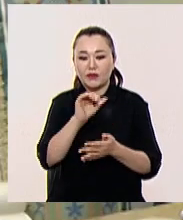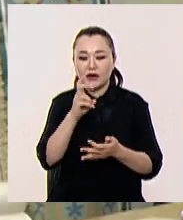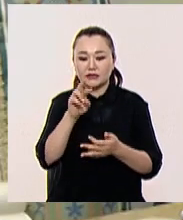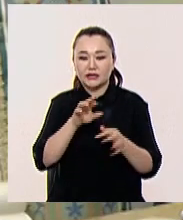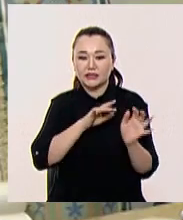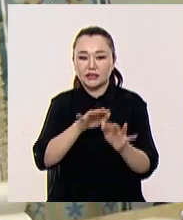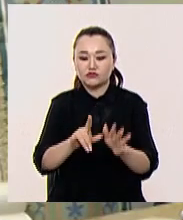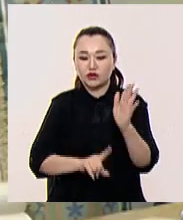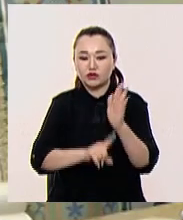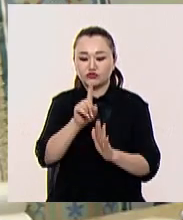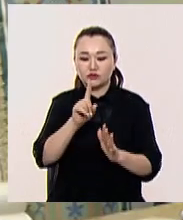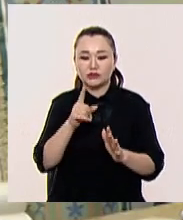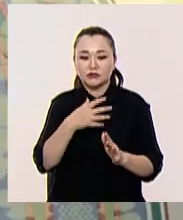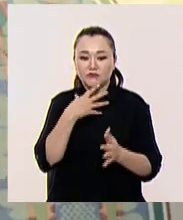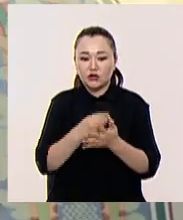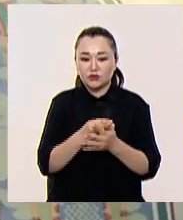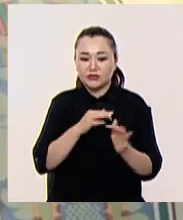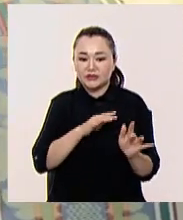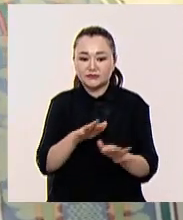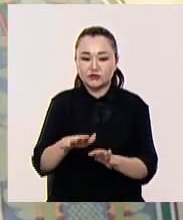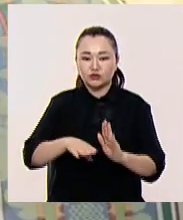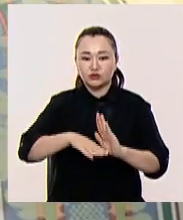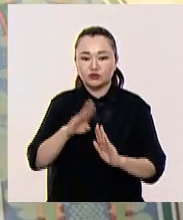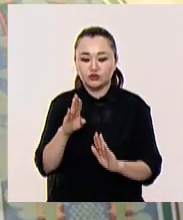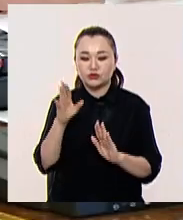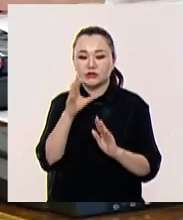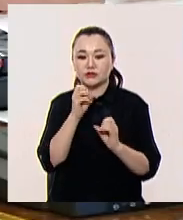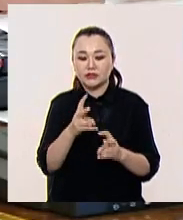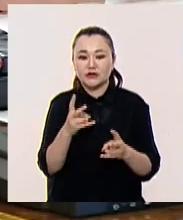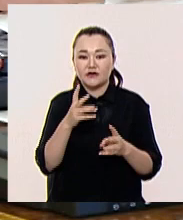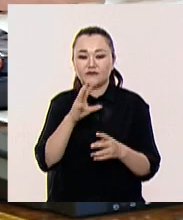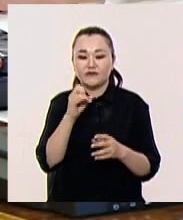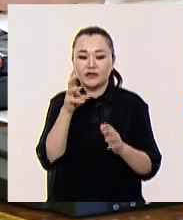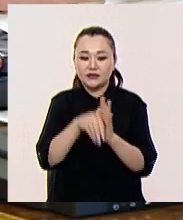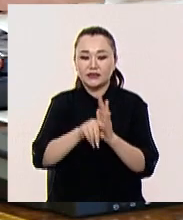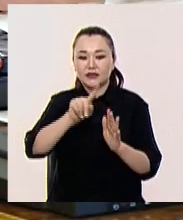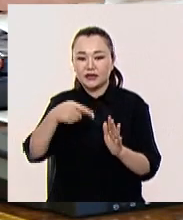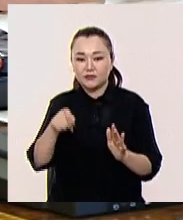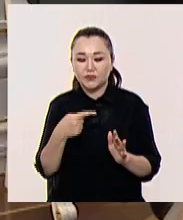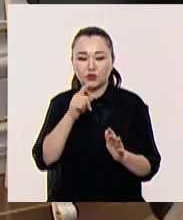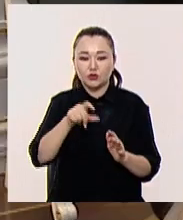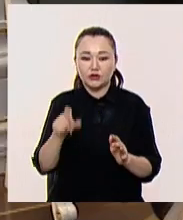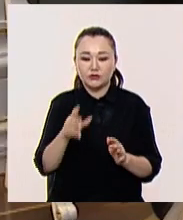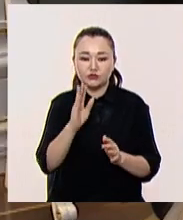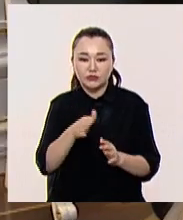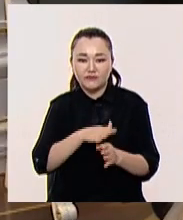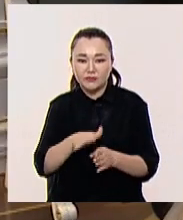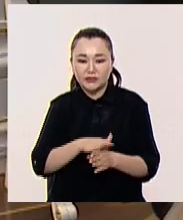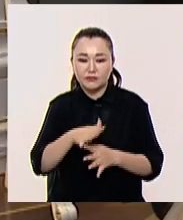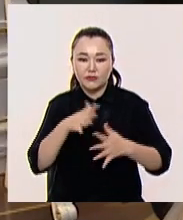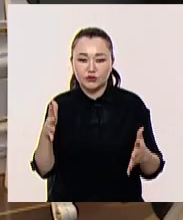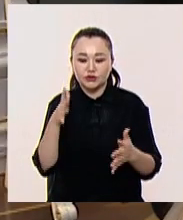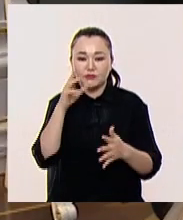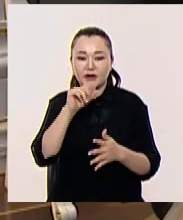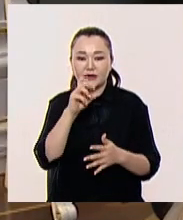действующие начнут перестраивать свою деятельность в соответствии с актуальными веяниями и требованиями граждан. Партия «Аманат», по